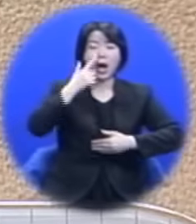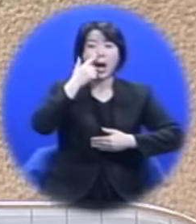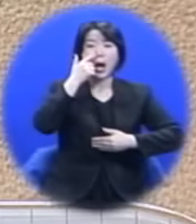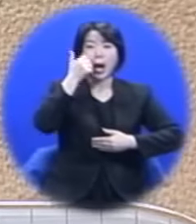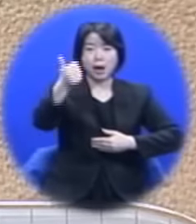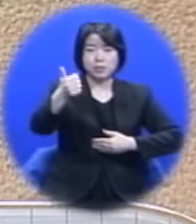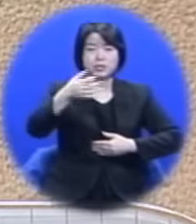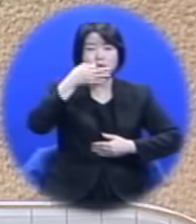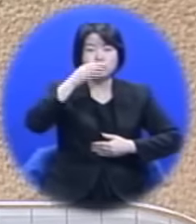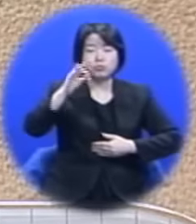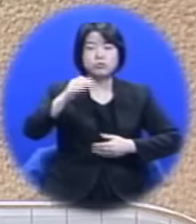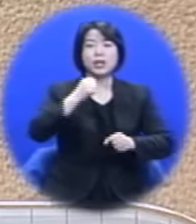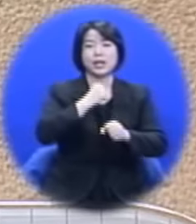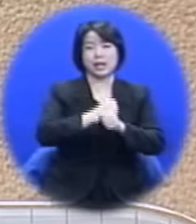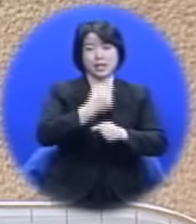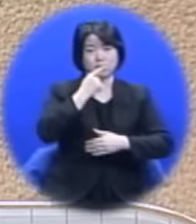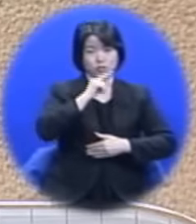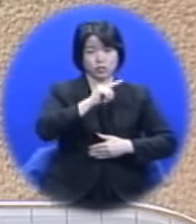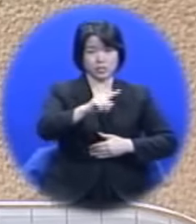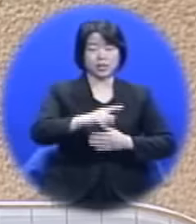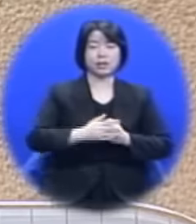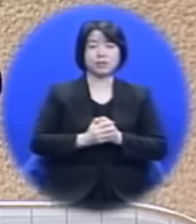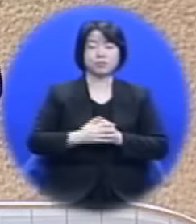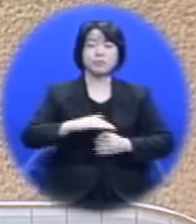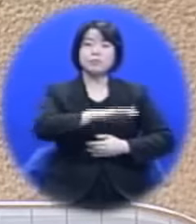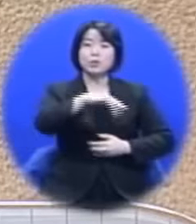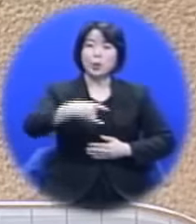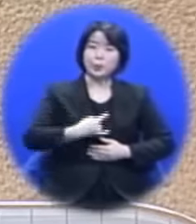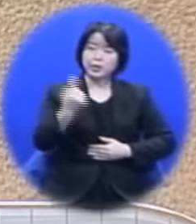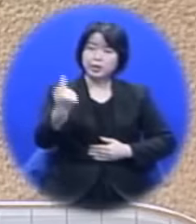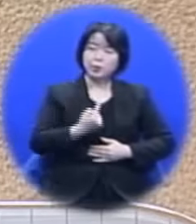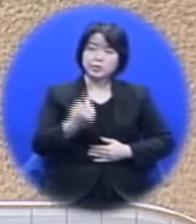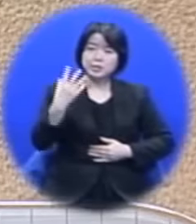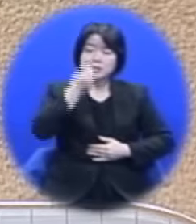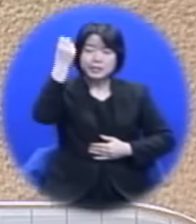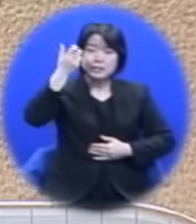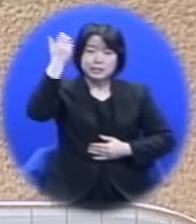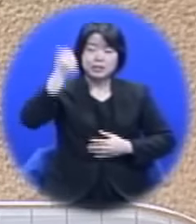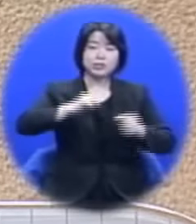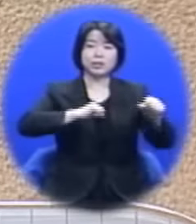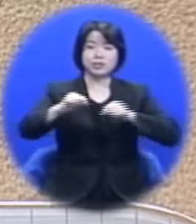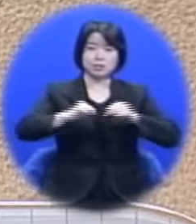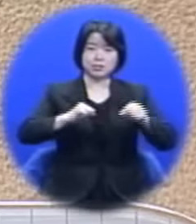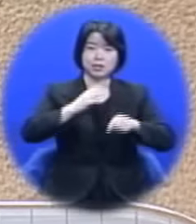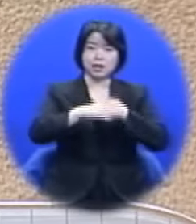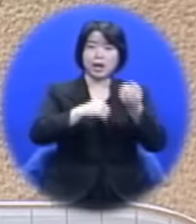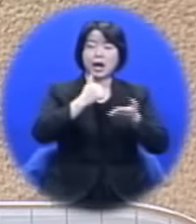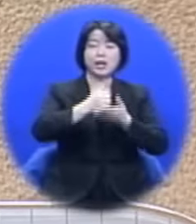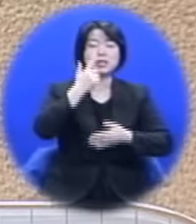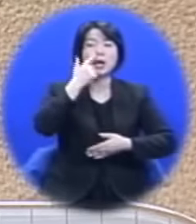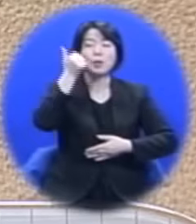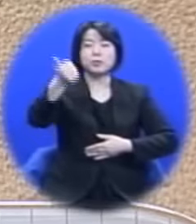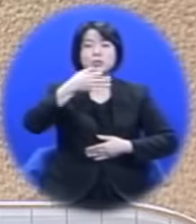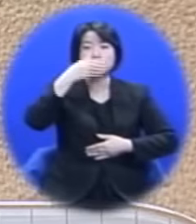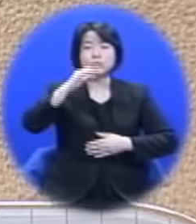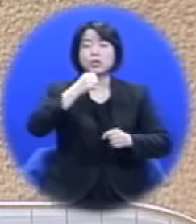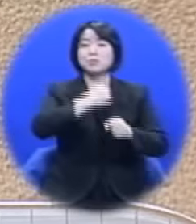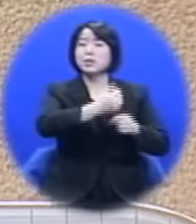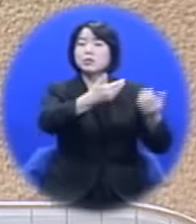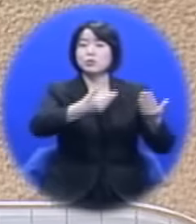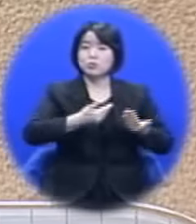부르게 하셨느니라 우리에게 오신 성령의 역사가 하나님을 아버지라고 부르게 하신 거라는